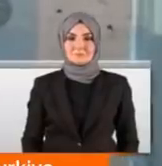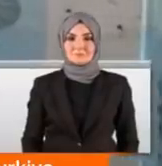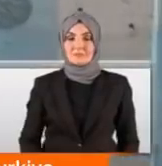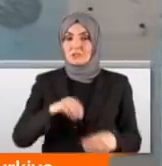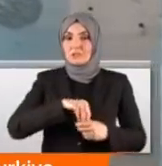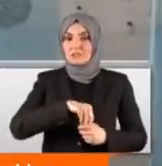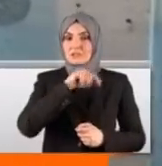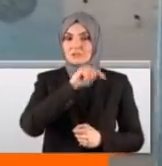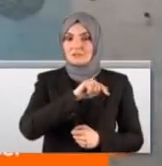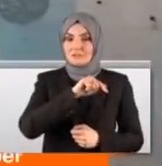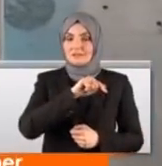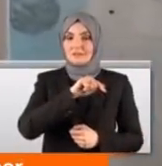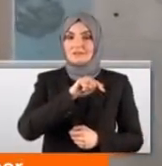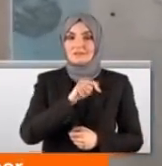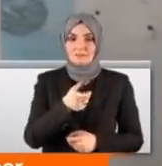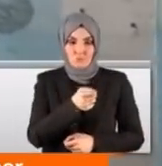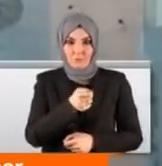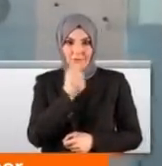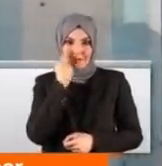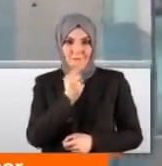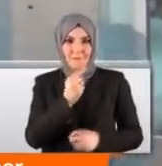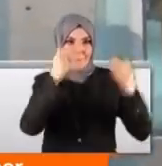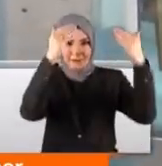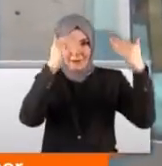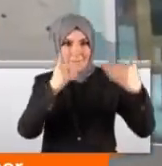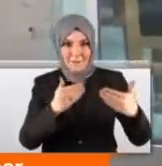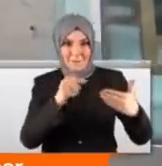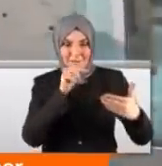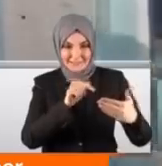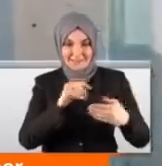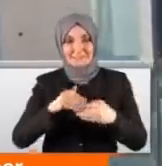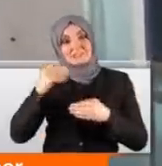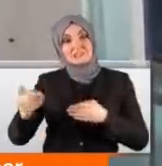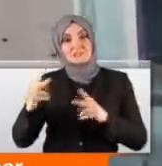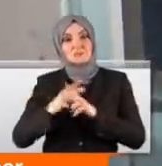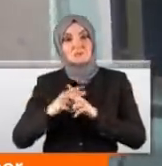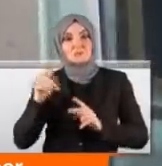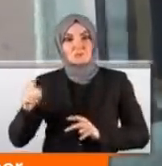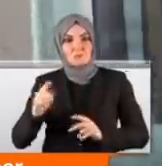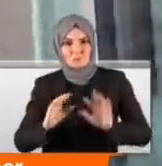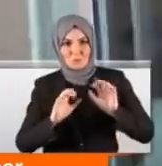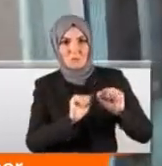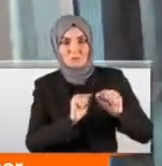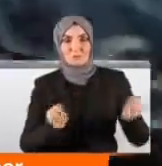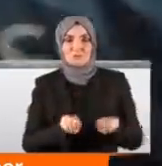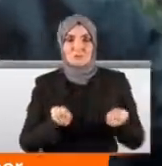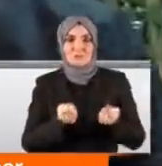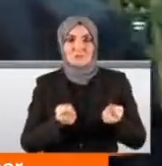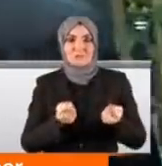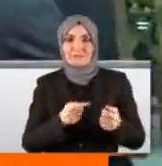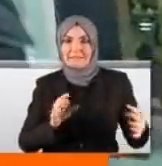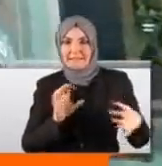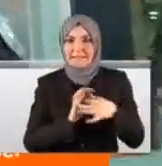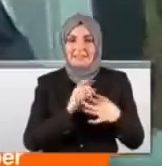içerden uzaktan kumanda ile kapatılan kapıyı polisler dışarıdan tutmaya çalıştı ve kilit'in sesi dakikalar sonra duyuldu